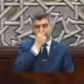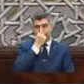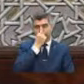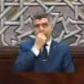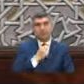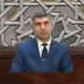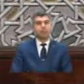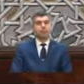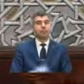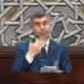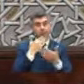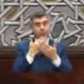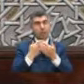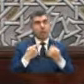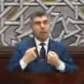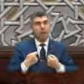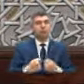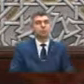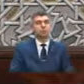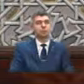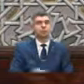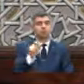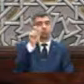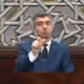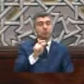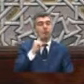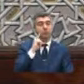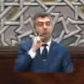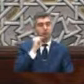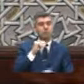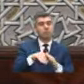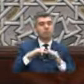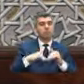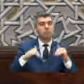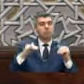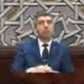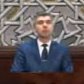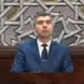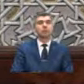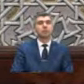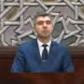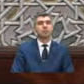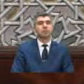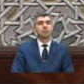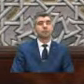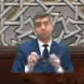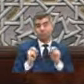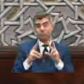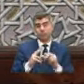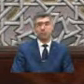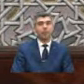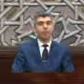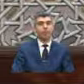شكرا السيد الرئيس، شكرا السيد النائب المحترم. بطبيعة الحال الموضوع